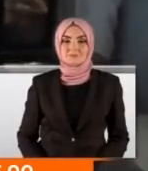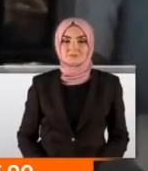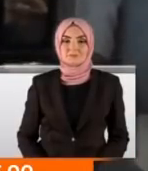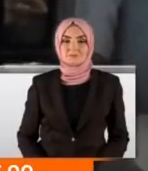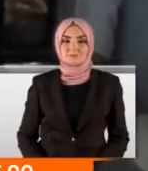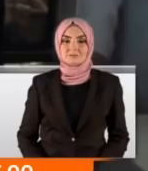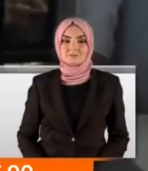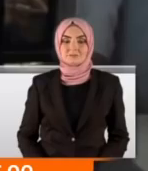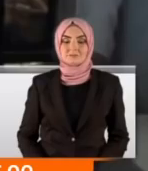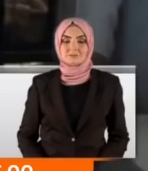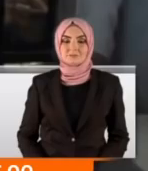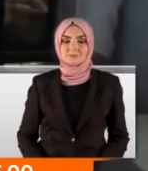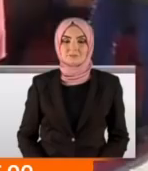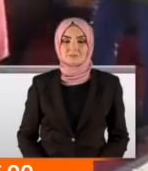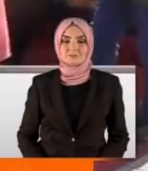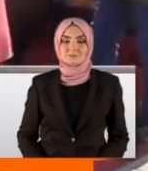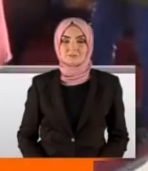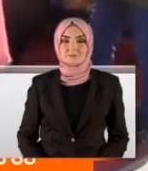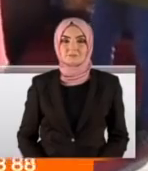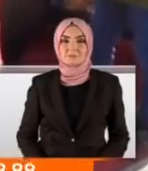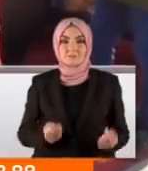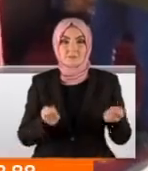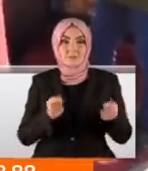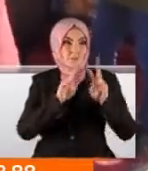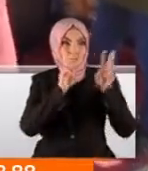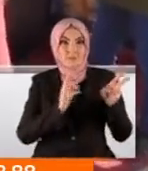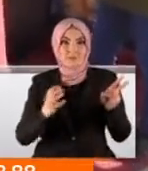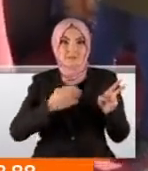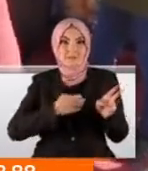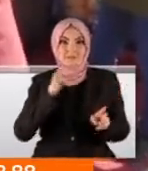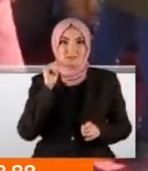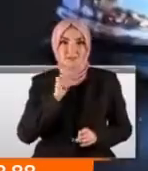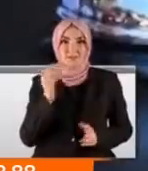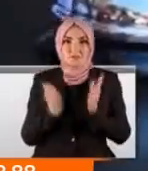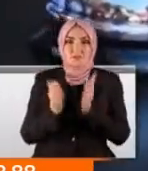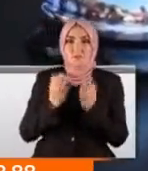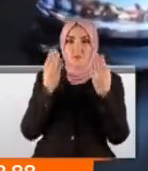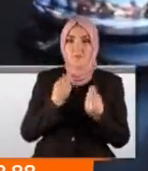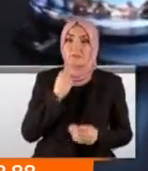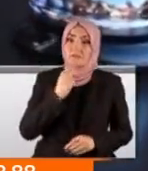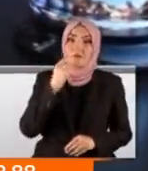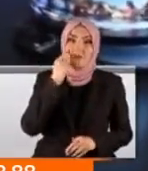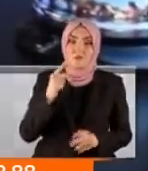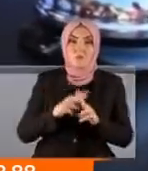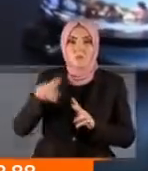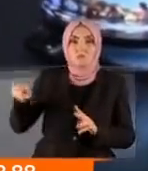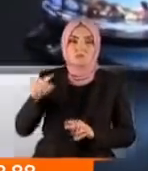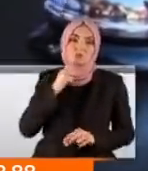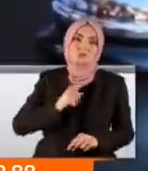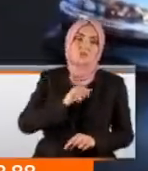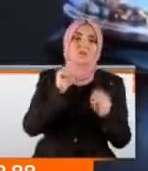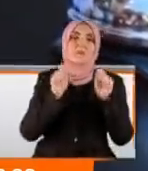kışkırtmak için birçok hakarette bulundular. İşletme sahipleri şiddete maruz kaldıkları iddiasıyla polislerden şikayetçi oldu.